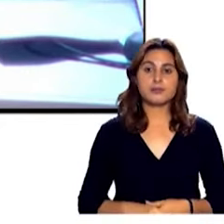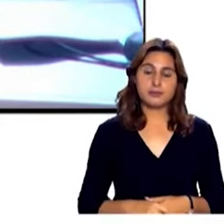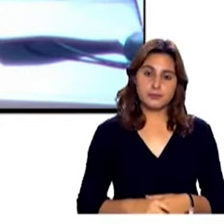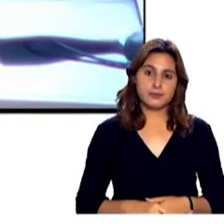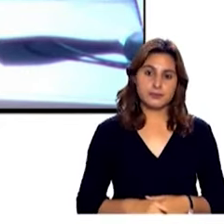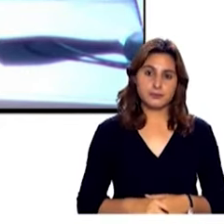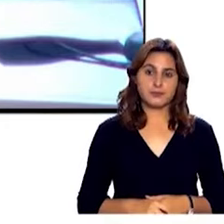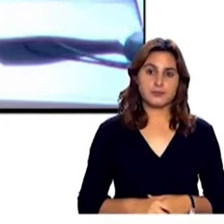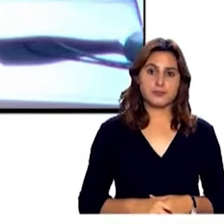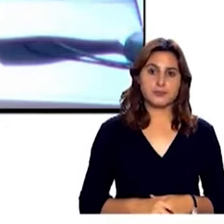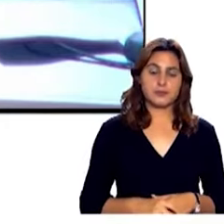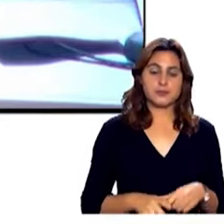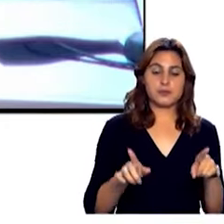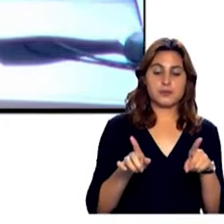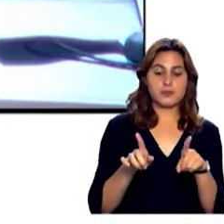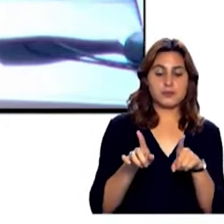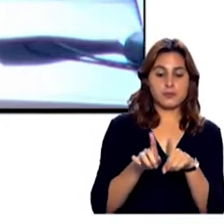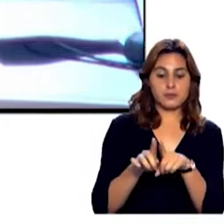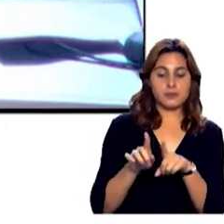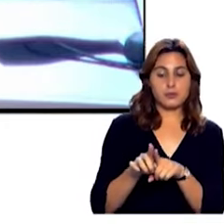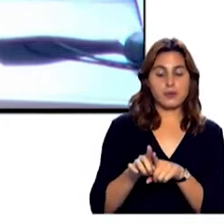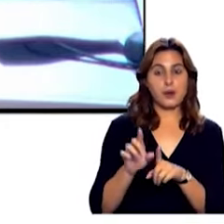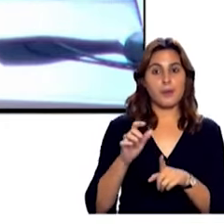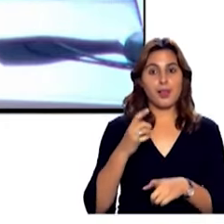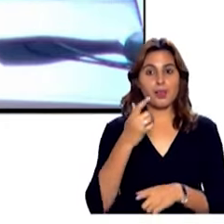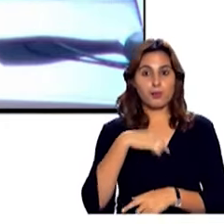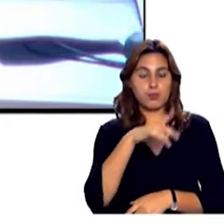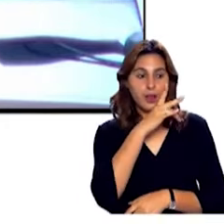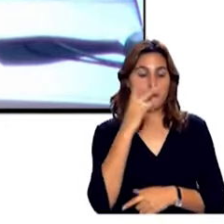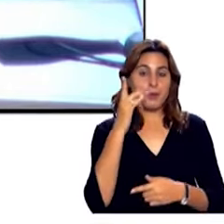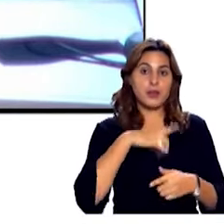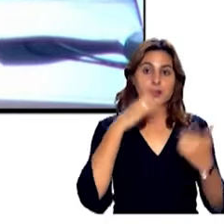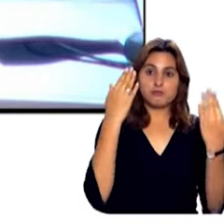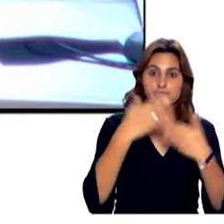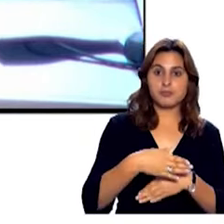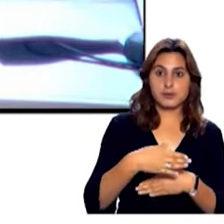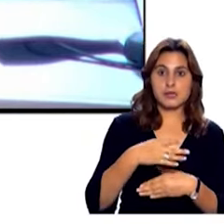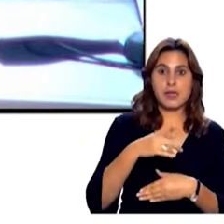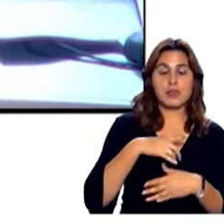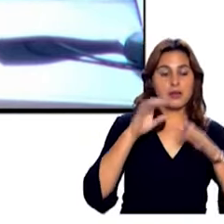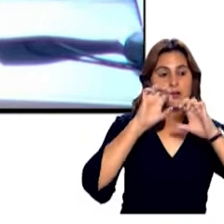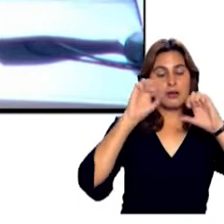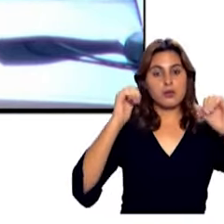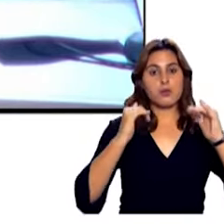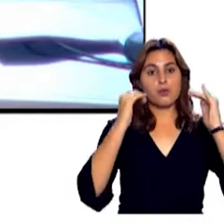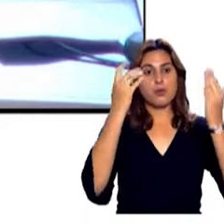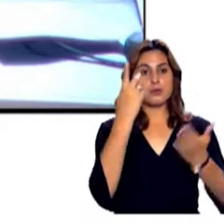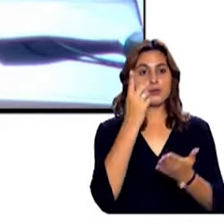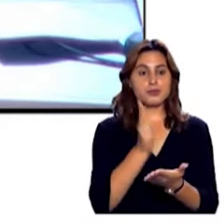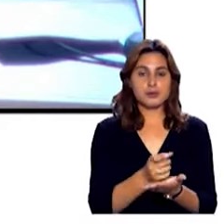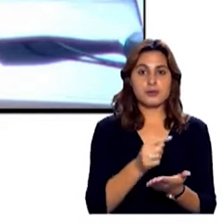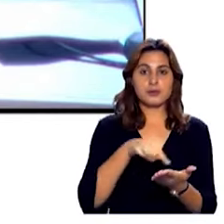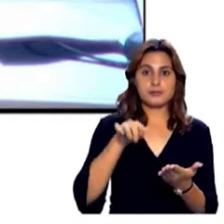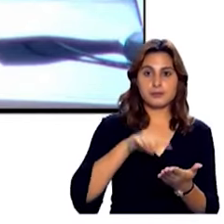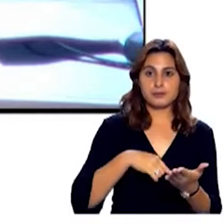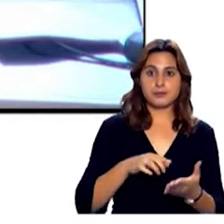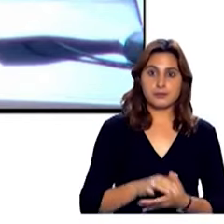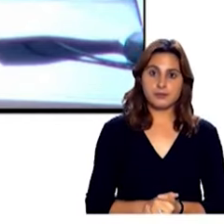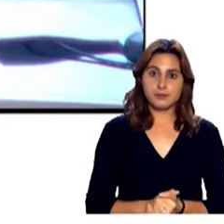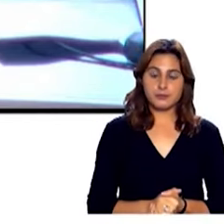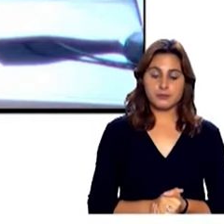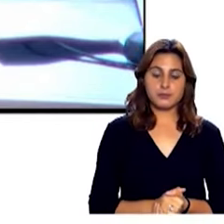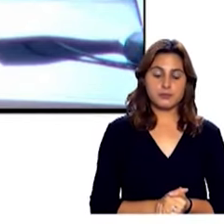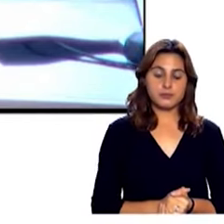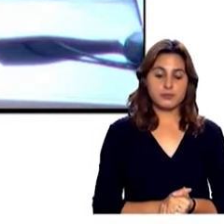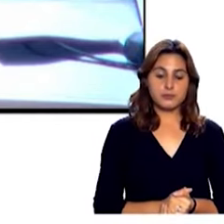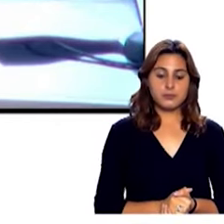l'italie demande en Plus au juges de Dire quelles sont les différentes interprétations c'est je crois une manre de faire qu'il Y aura